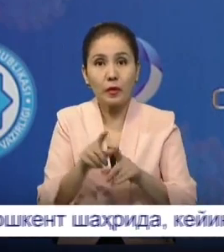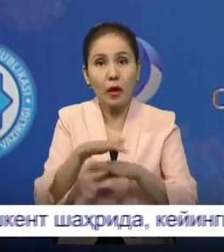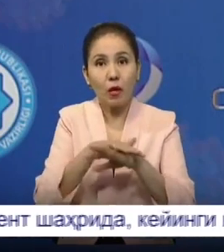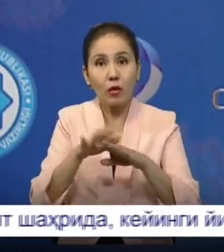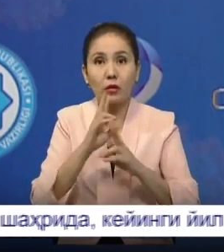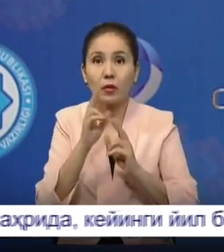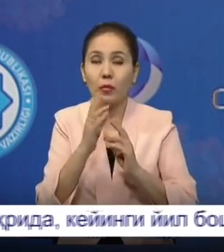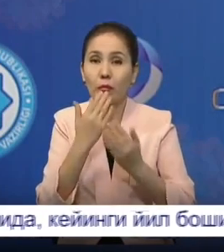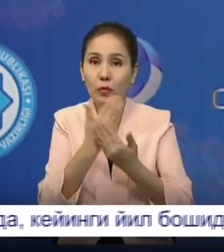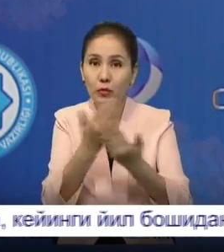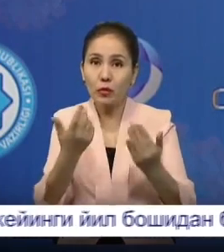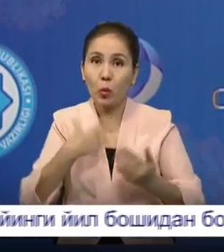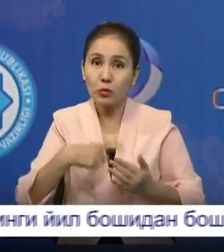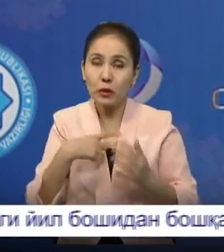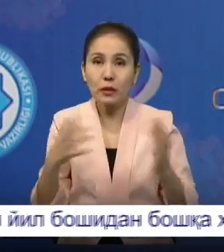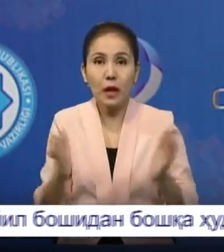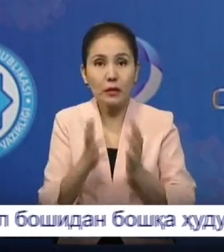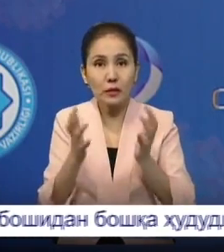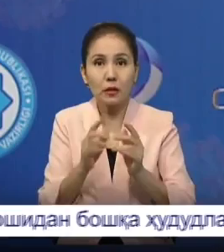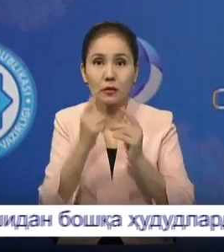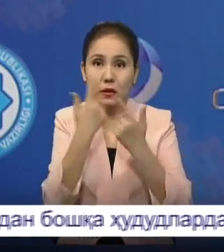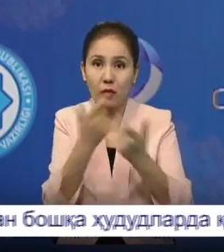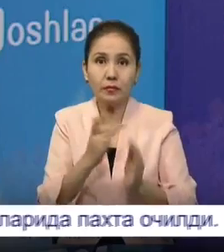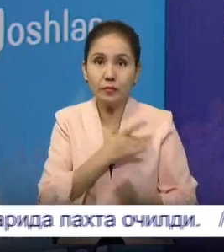qilib, o'zlarini asrashga da'vat etishyapti.